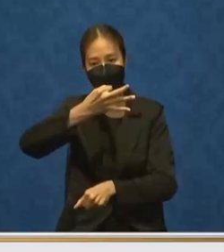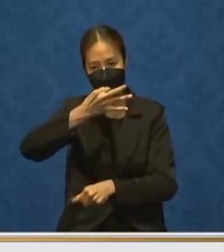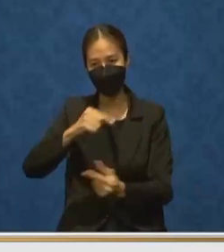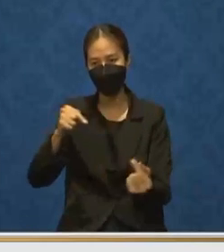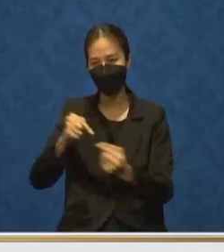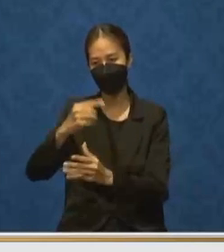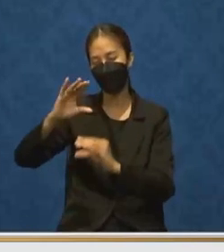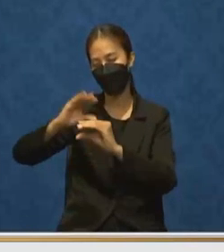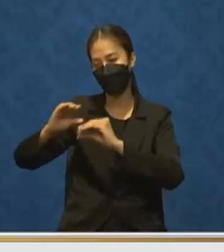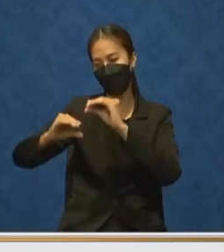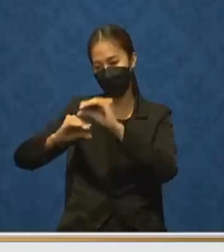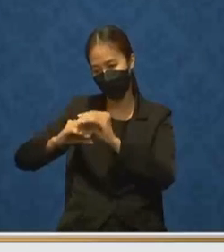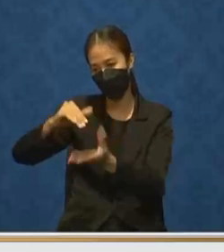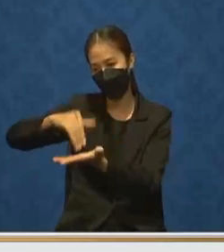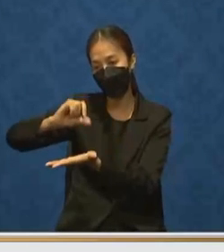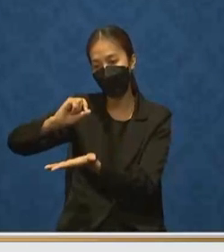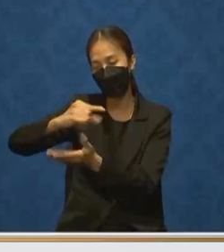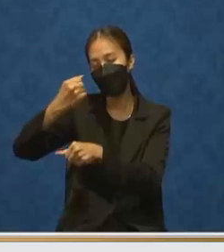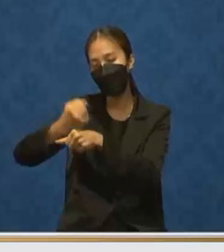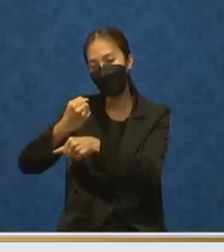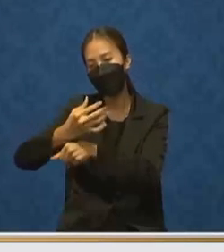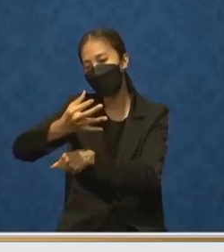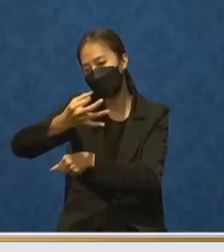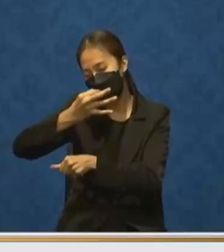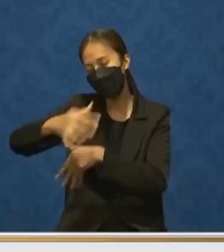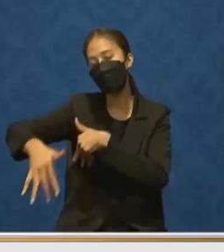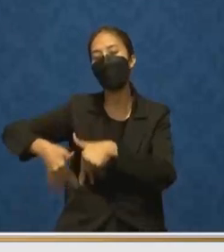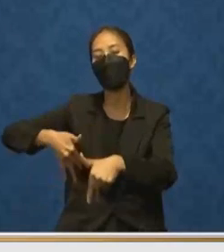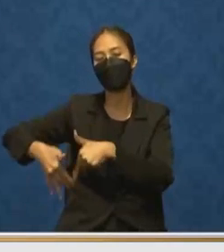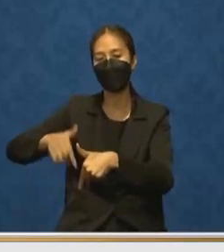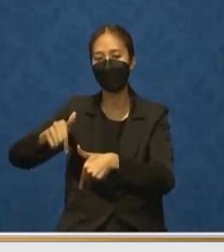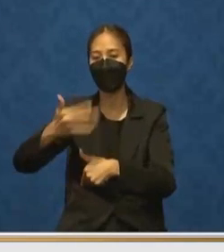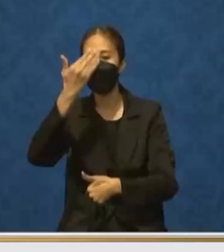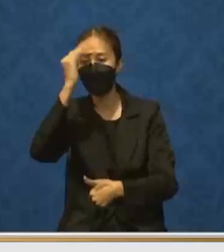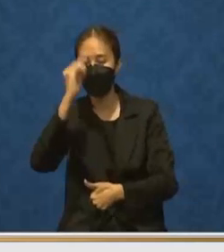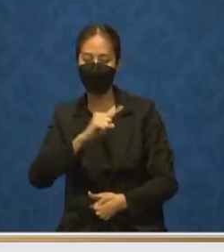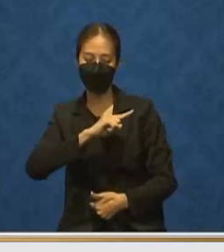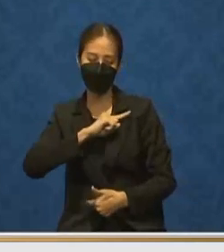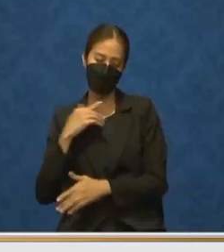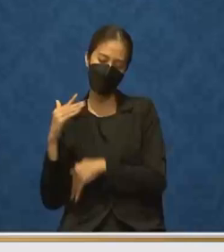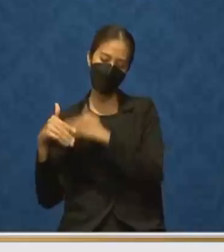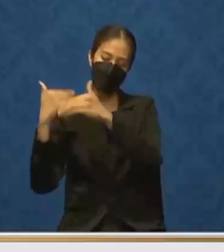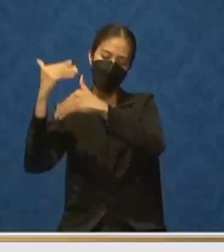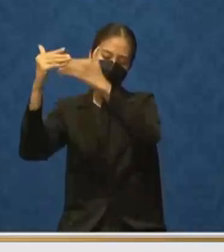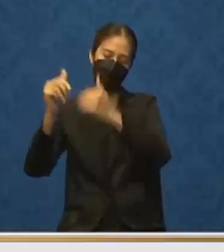าชีพชุมชนไม่น้อยกว่า 400,000 คนเพื่อให้เกิดการพัฒนาตนเองและอย่างต่อเนื่อง